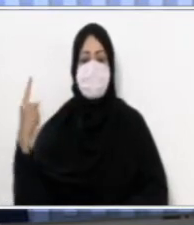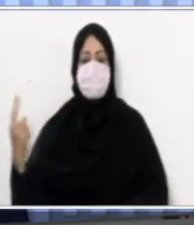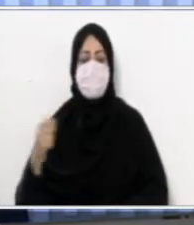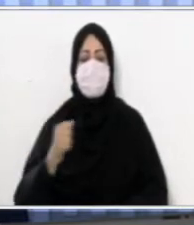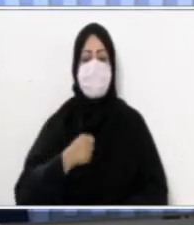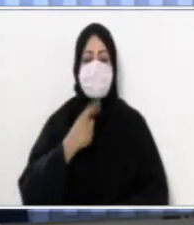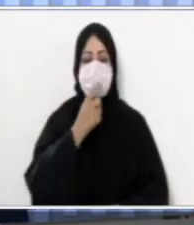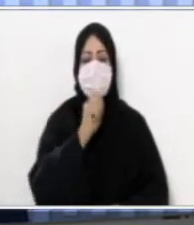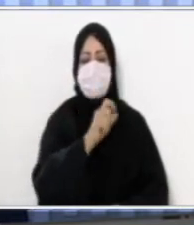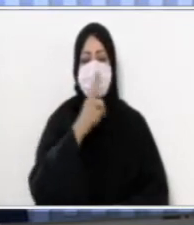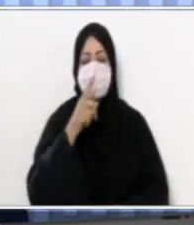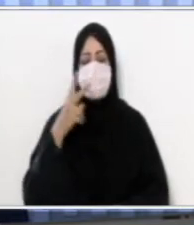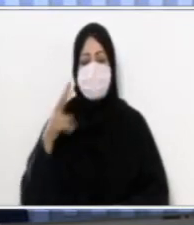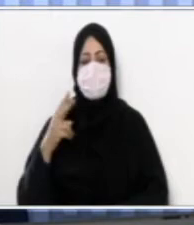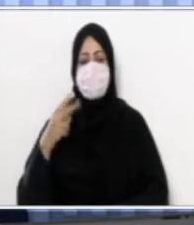021-33-47-402،